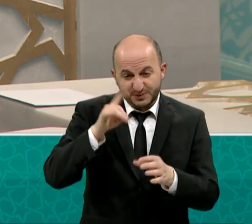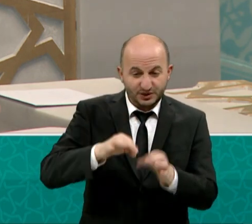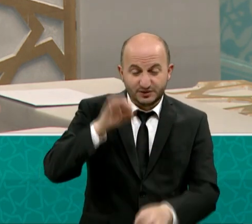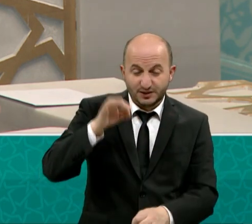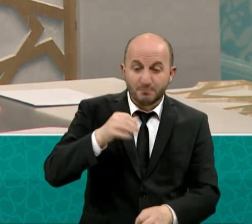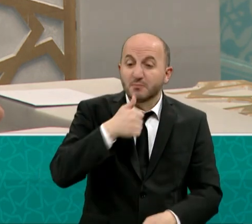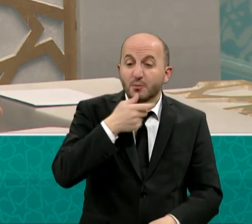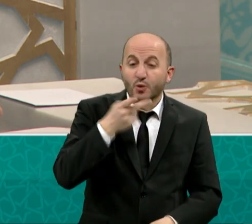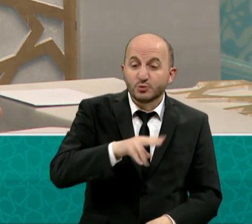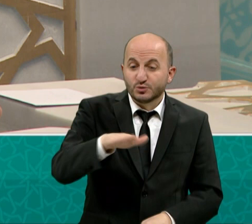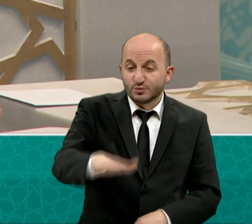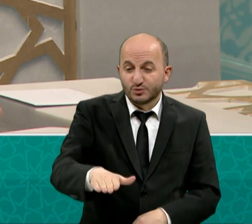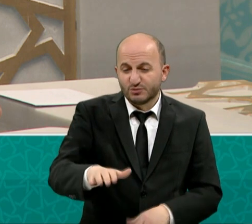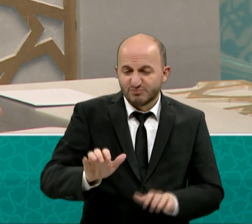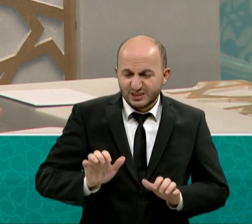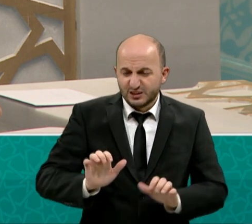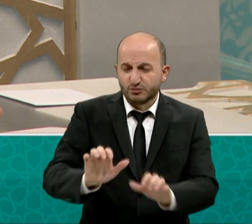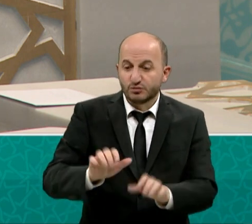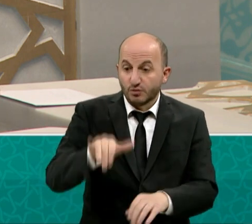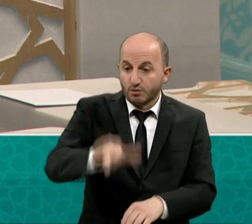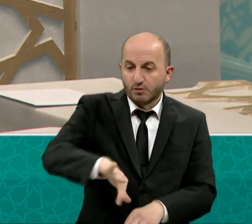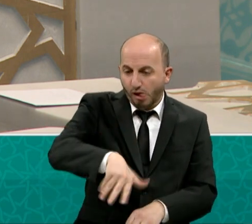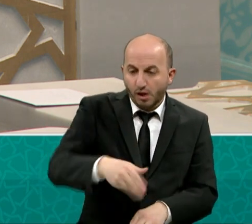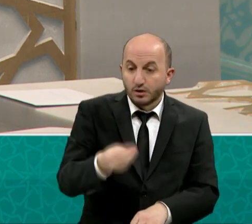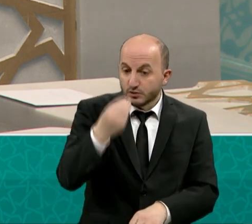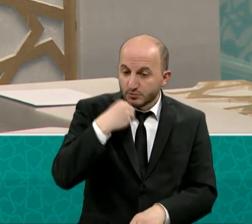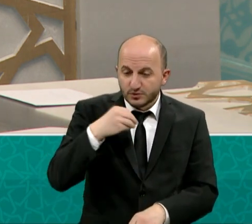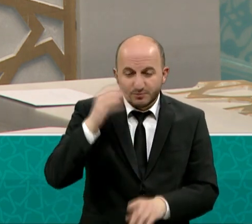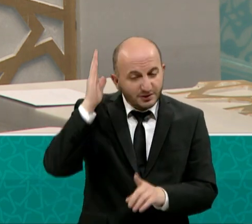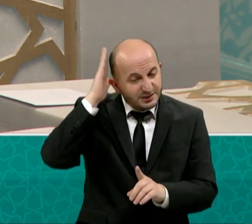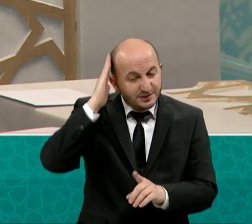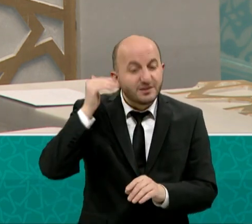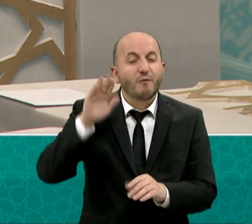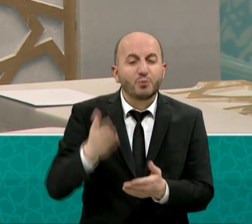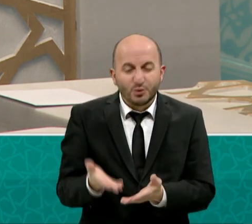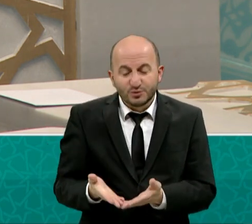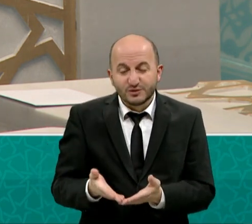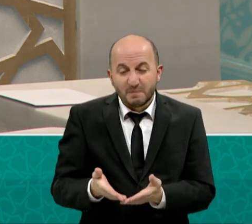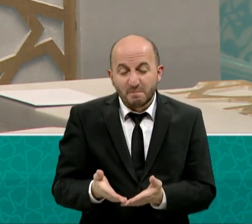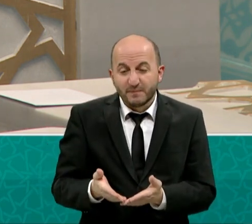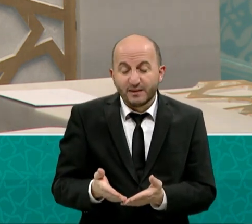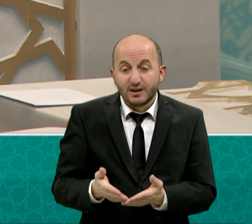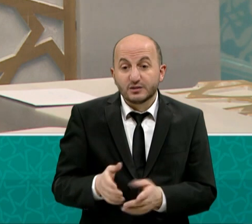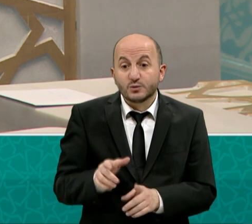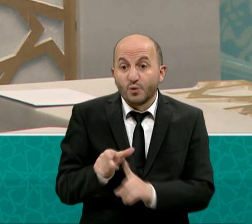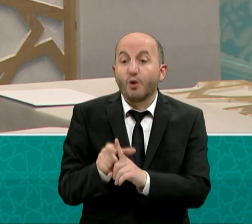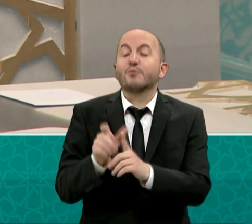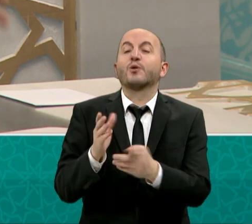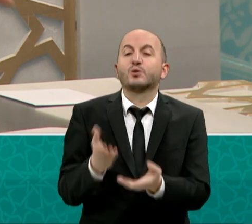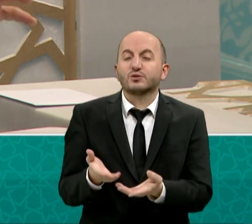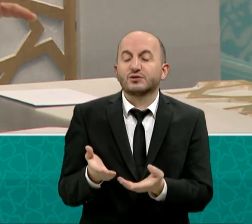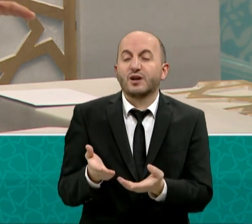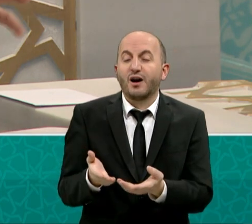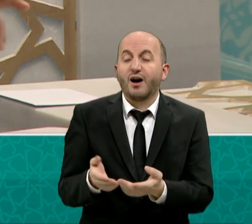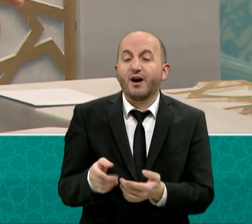yiyorsa, yetimi horluyorsa, yetimin başını okşamıyorsa, yetimlere sahip çıkmıyorsa